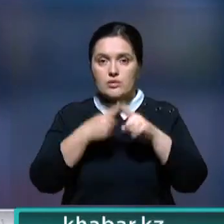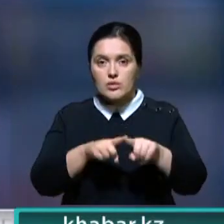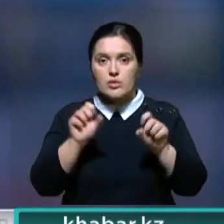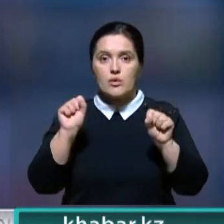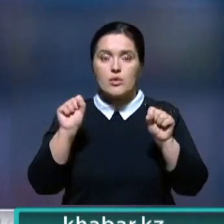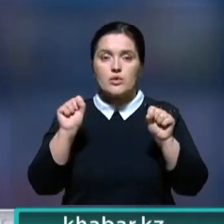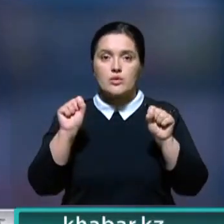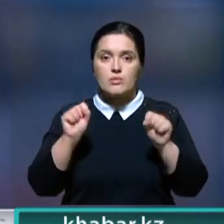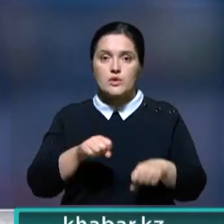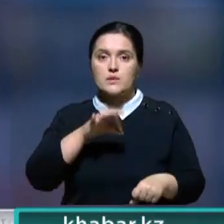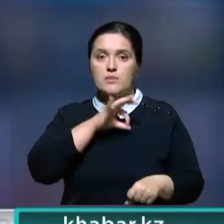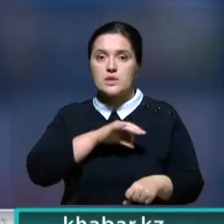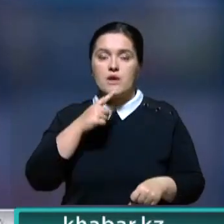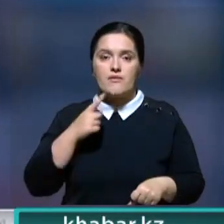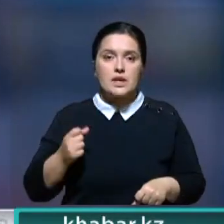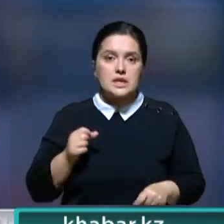технику которая может использоваться в военных целях